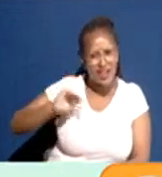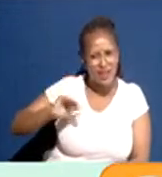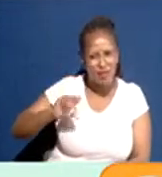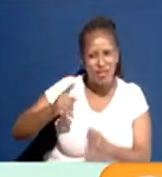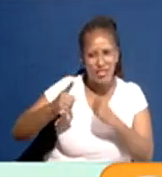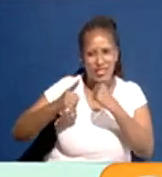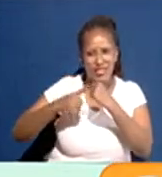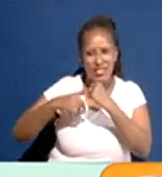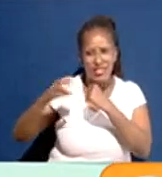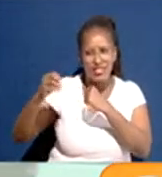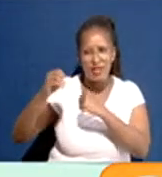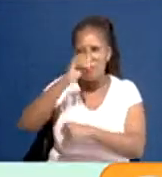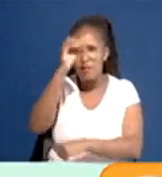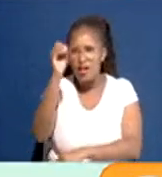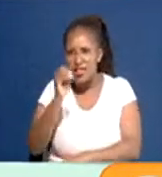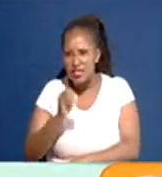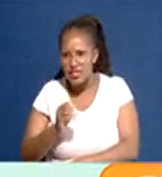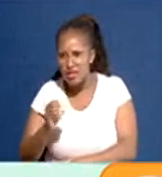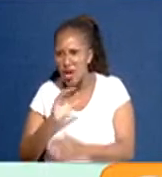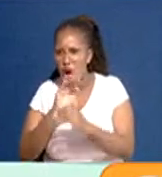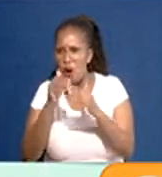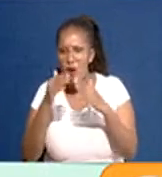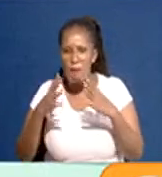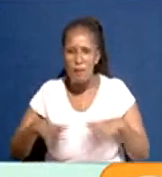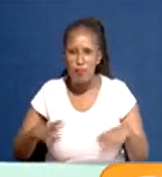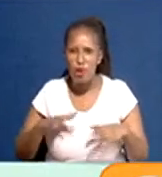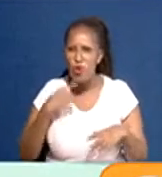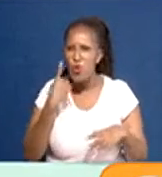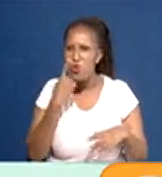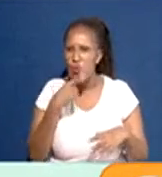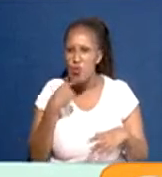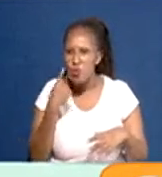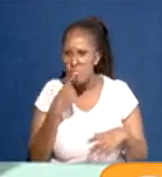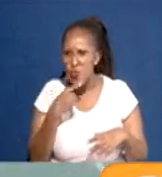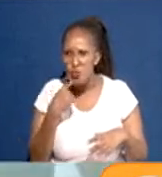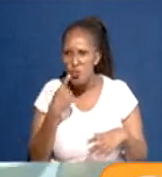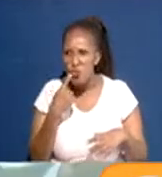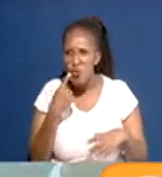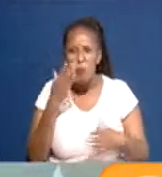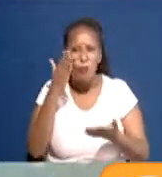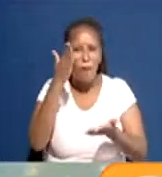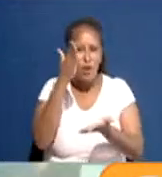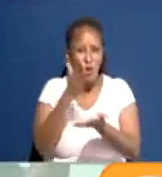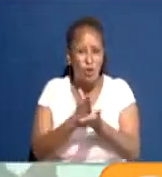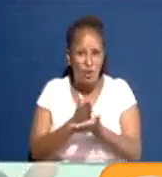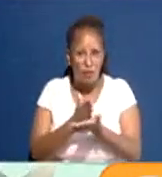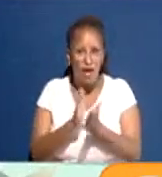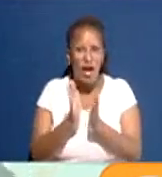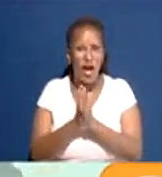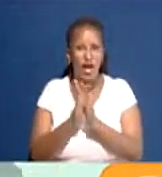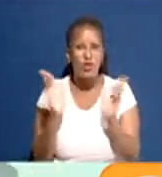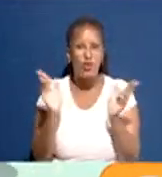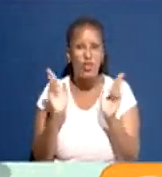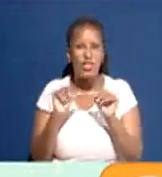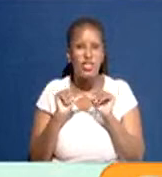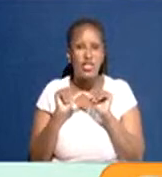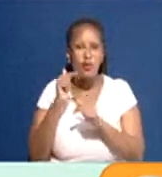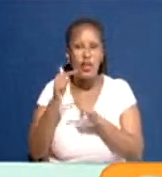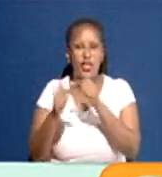60%. Wale watu ambao wame ratify na tayari sasa wana